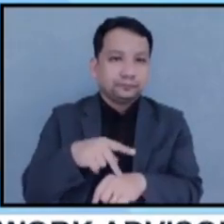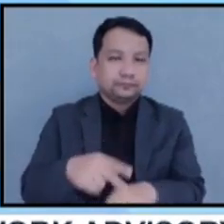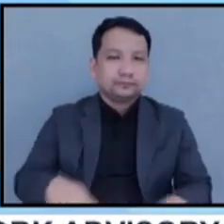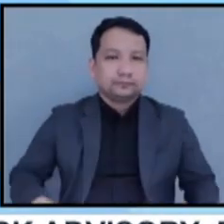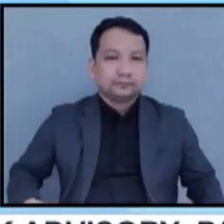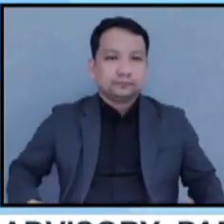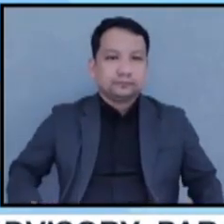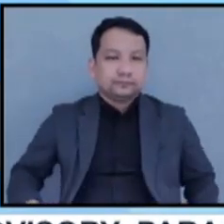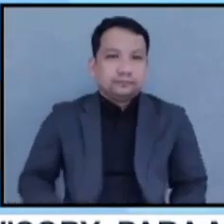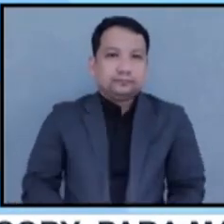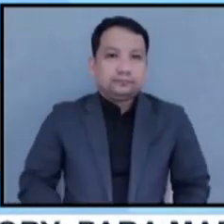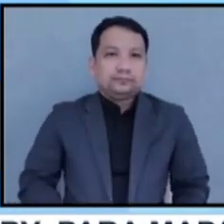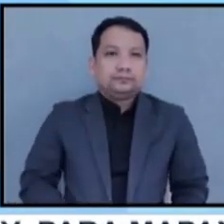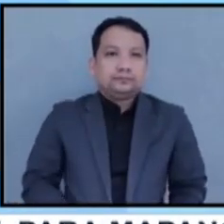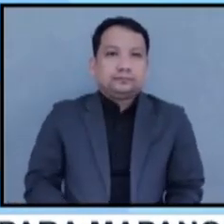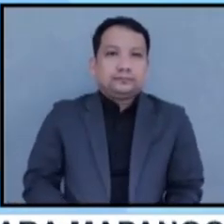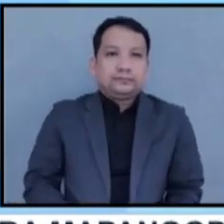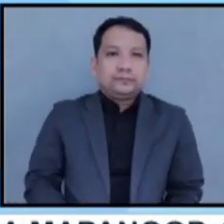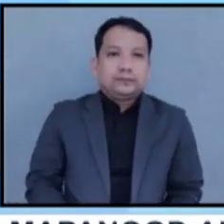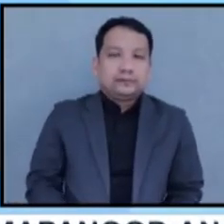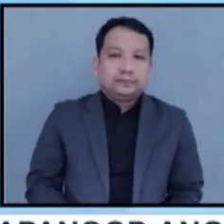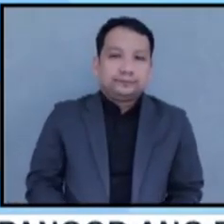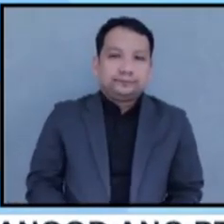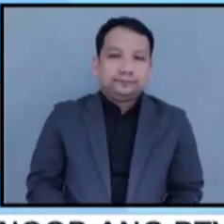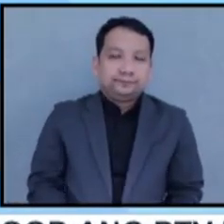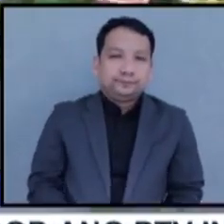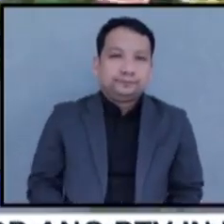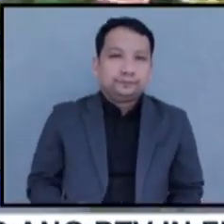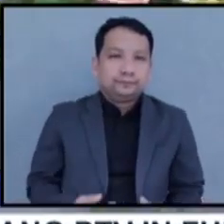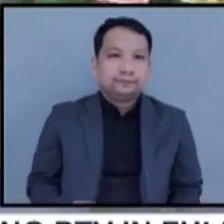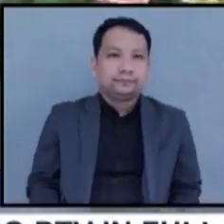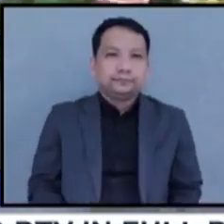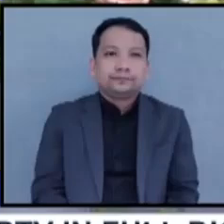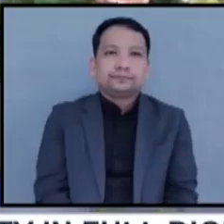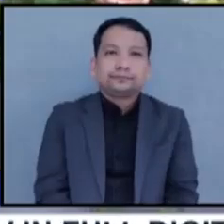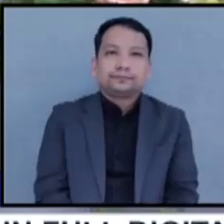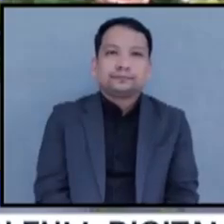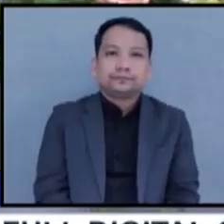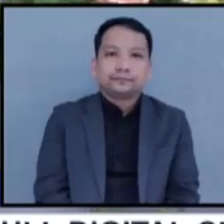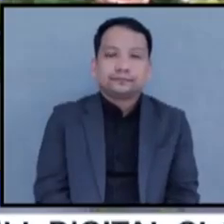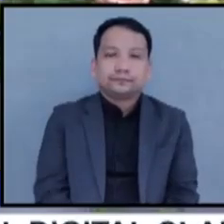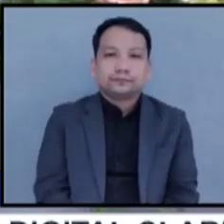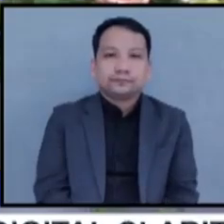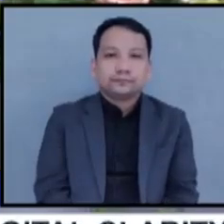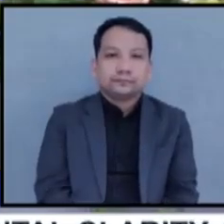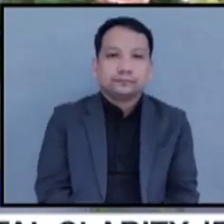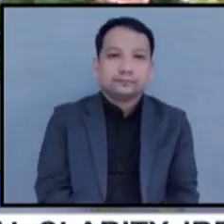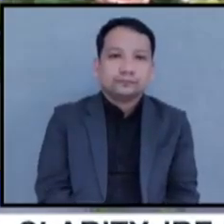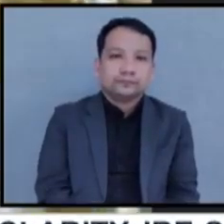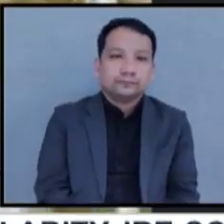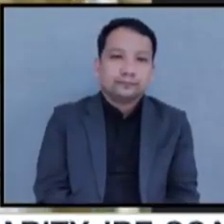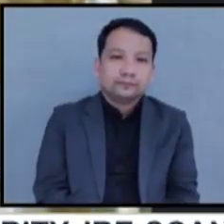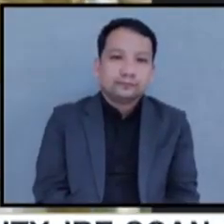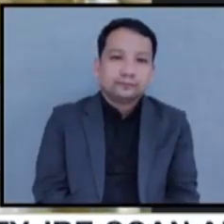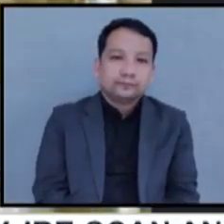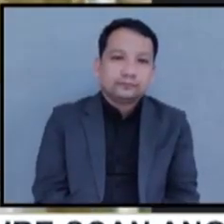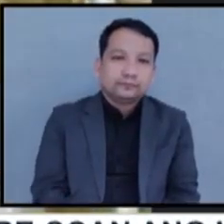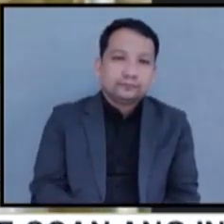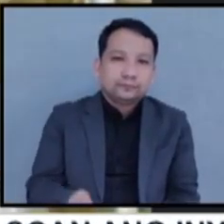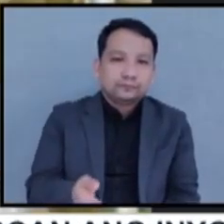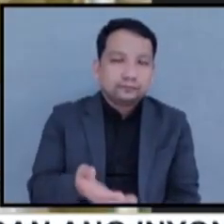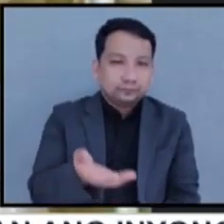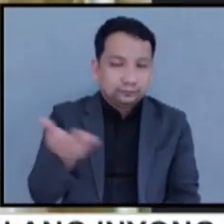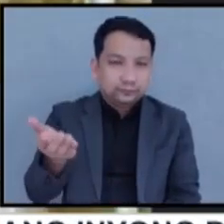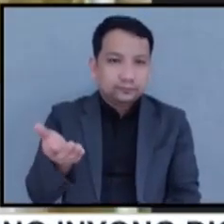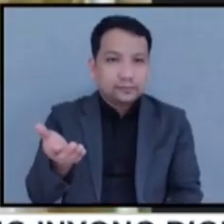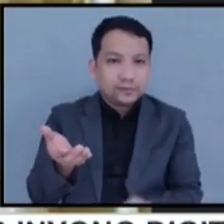bansa. Okay, Ma'am Edna. Si Ms. Mylene. Yes, okay. Ms. Mylene, go ahead. Paano po